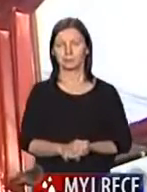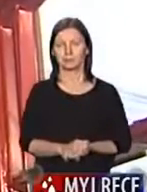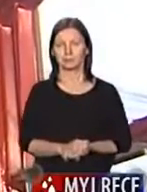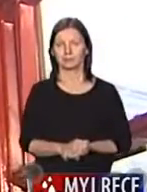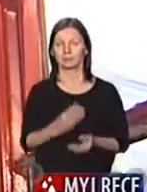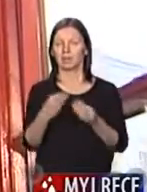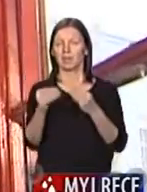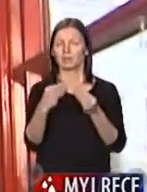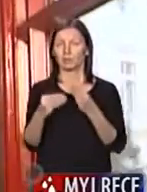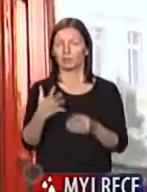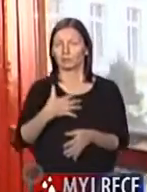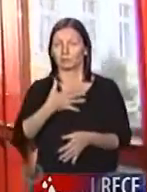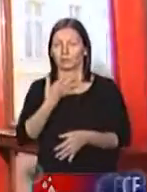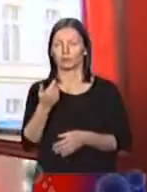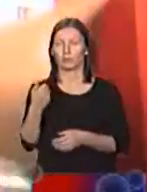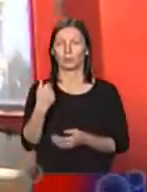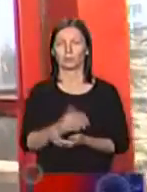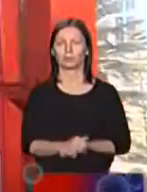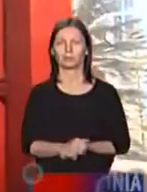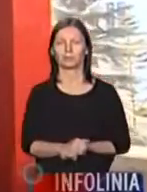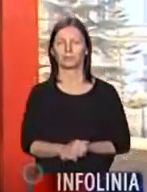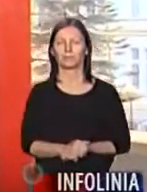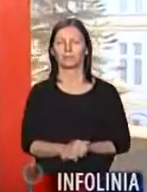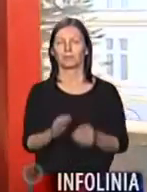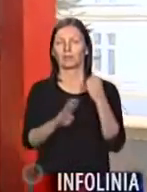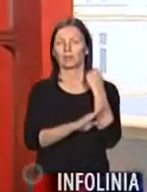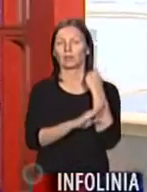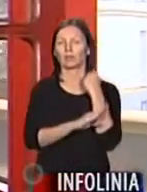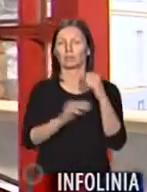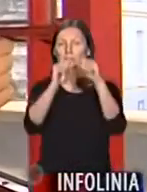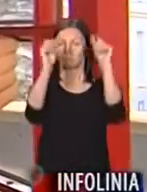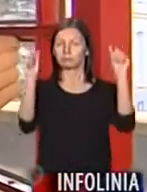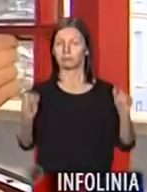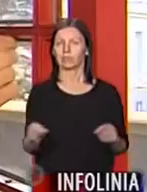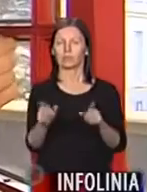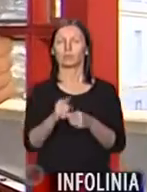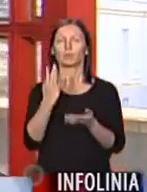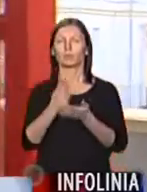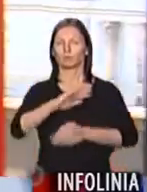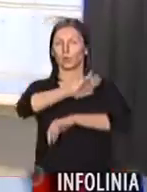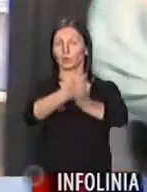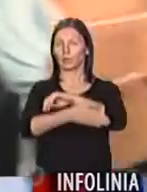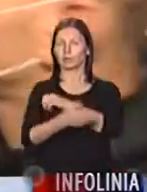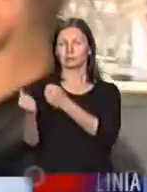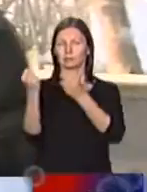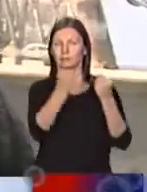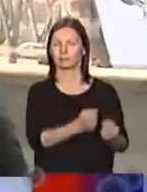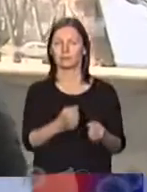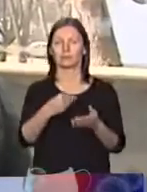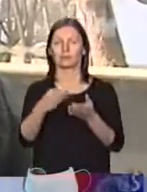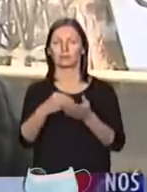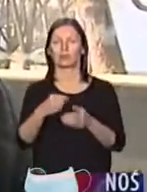Plastikowa, co się zdziwiłem. Ja też. Drewno jest na nowo wstawione. Już jest w koszalinie. Jej zakup i sprowadzenie